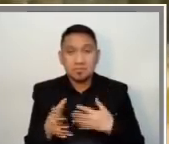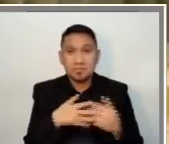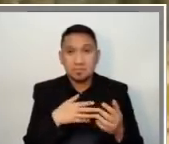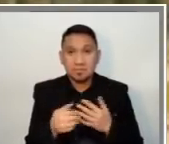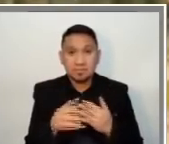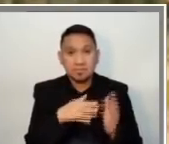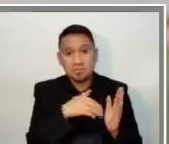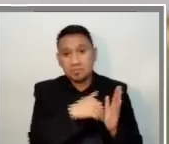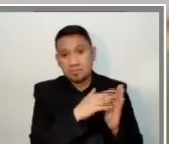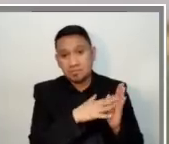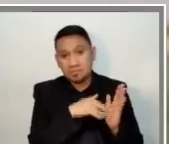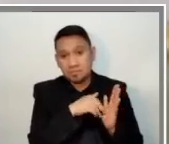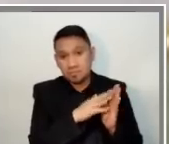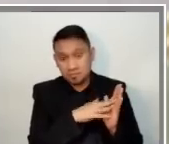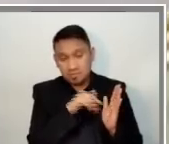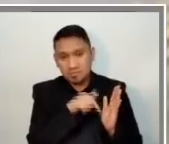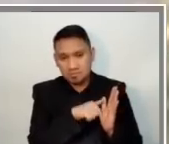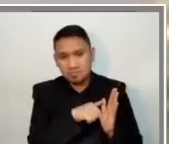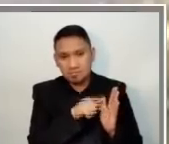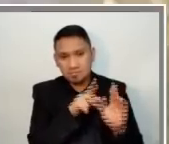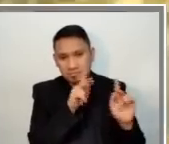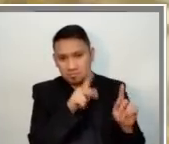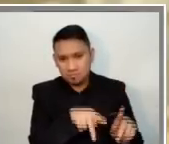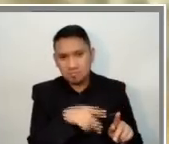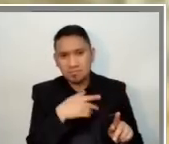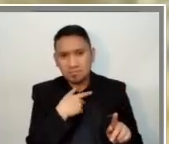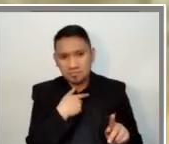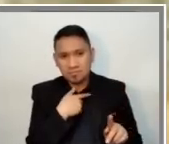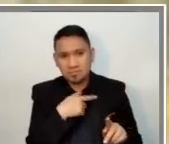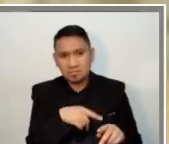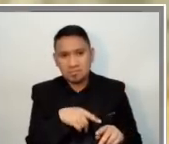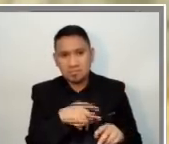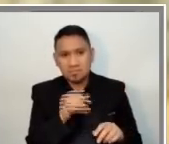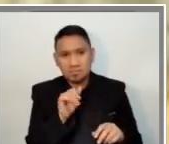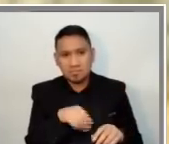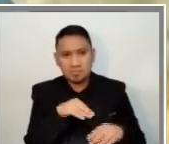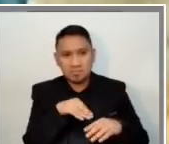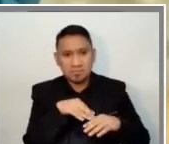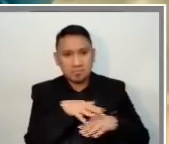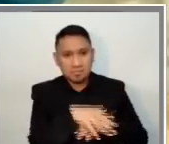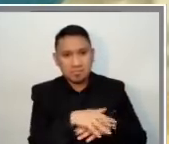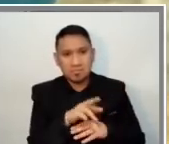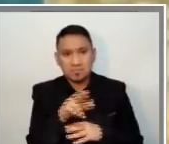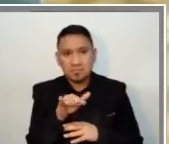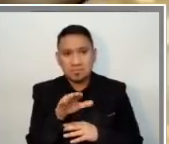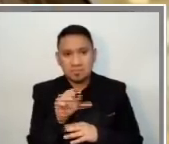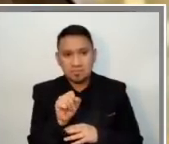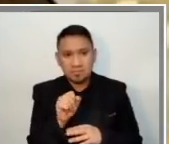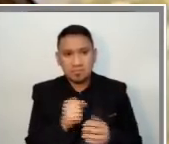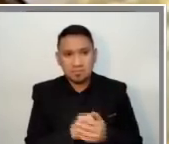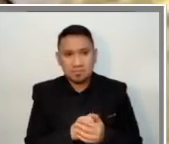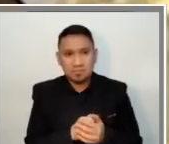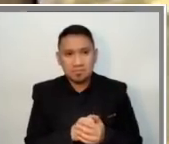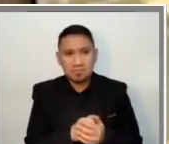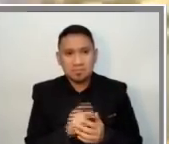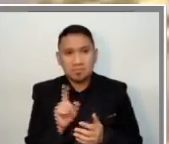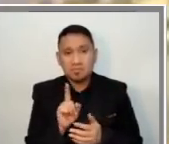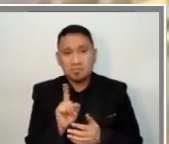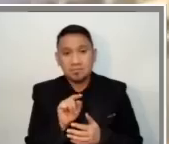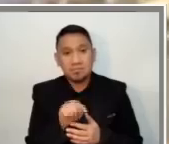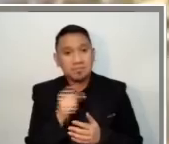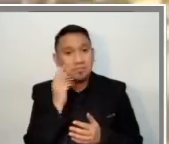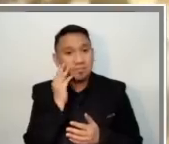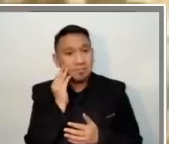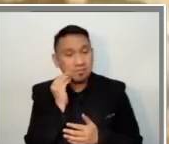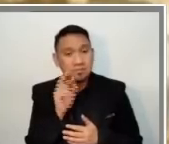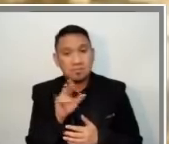isang infected na hayop sa isang taong may sugat, ay pwedeng maipasa ang rabies. Kasama sa mga nararanasan ng hayop at taong may